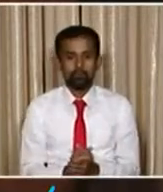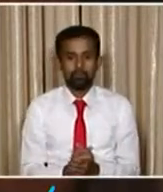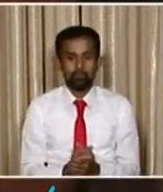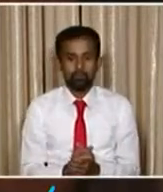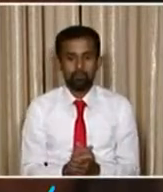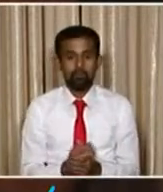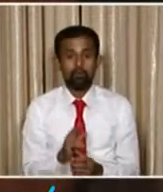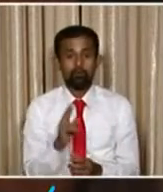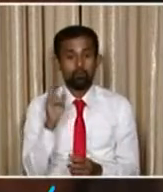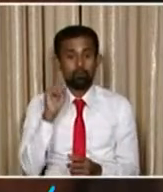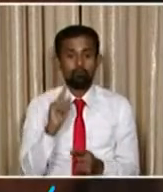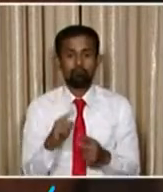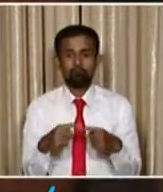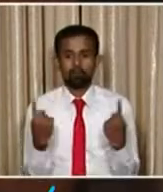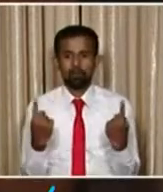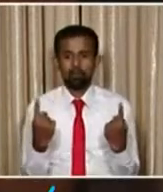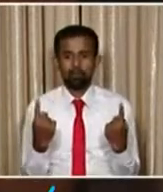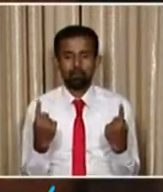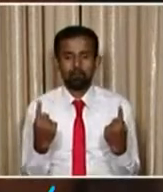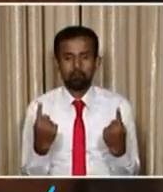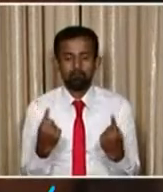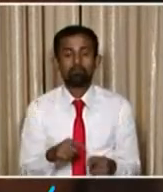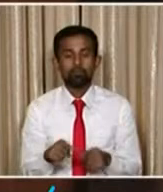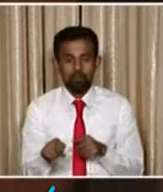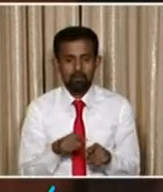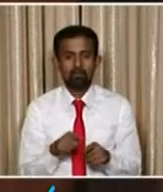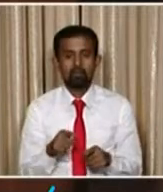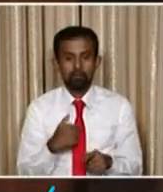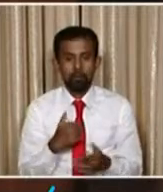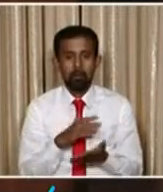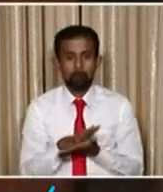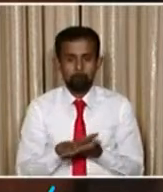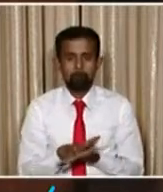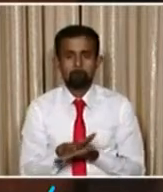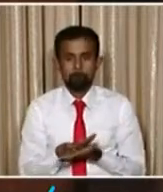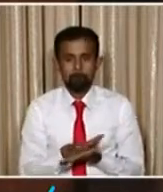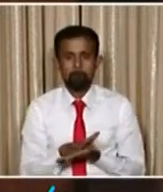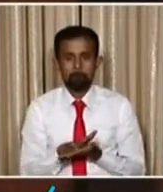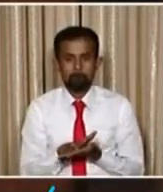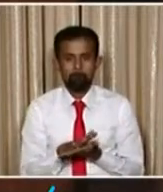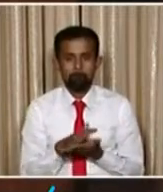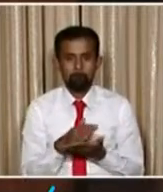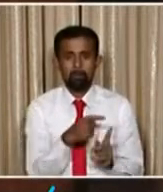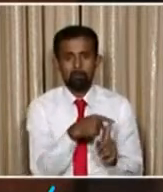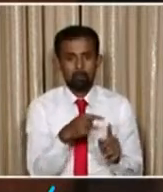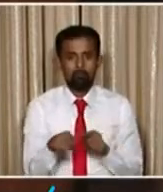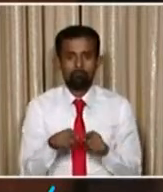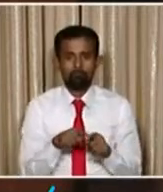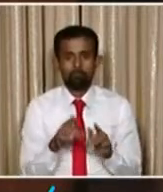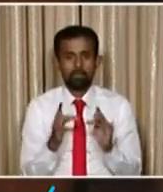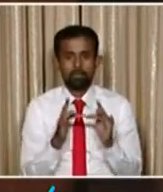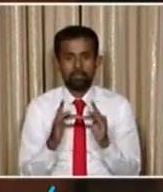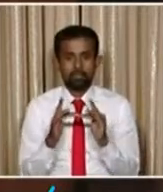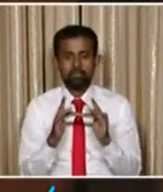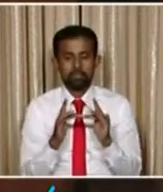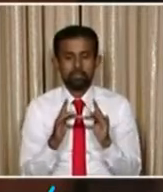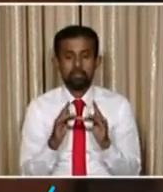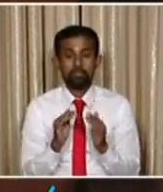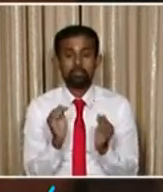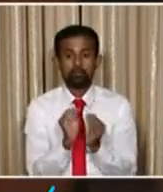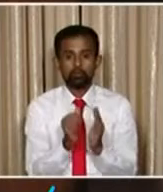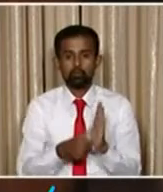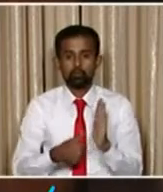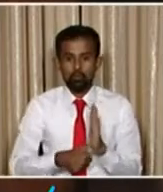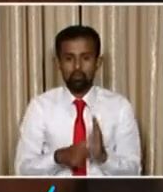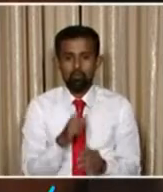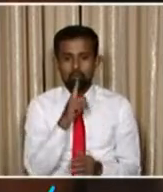වෙනස් වෙලා තියෙන්නේ. ඉතින් ඒත් එක්කම තමයි අපිට ඉතා පැහැදිලි ඒකෙම කෑල්ලක් හැටියට තමයි මම හිතන්නේ මේ ඔන්ලයින් සේෆ්ටි බිල් එක අපිට දැක ගන්න